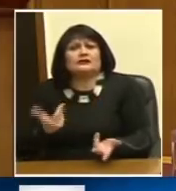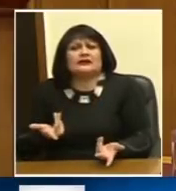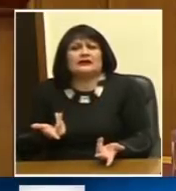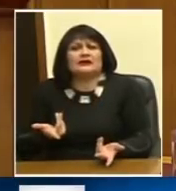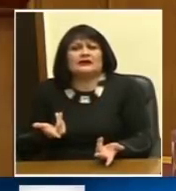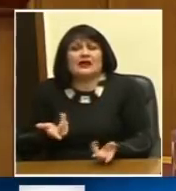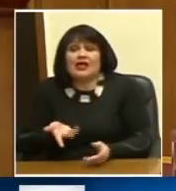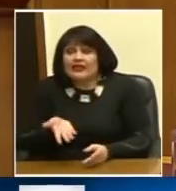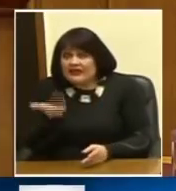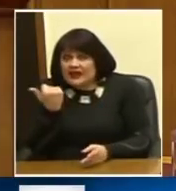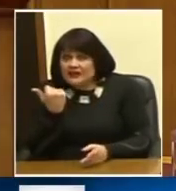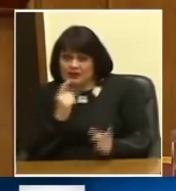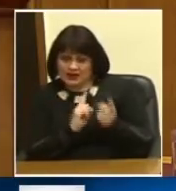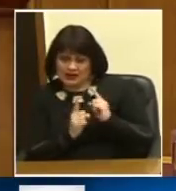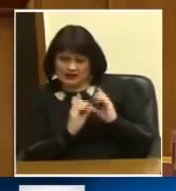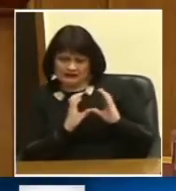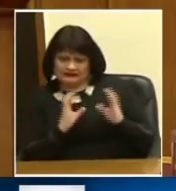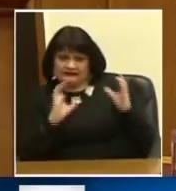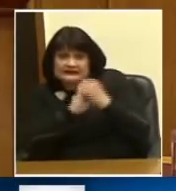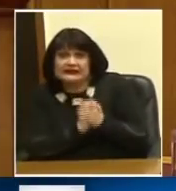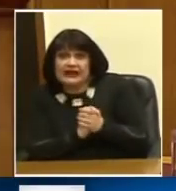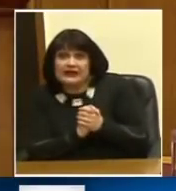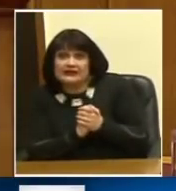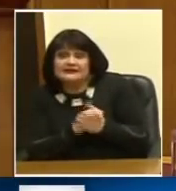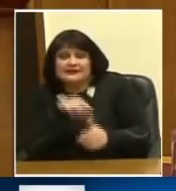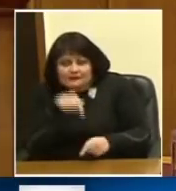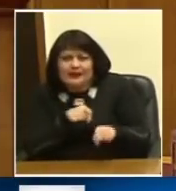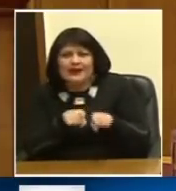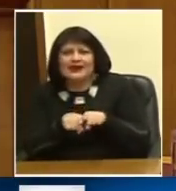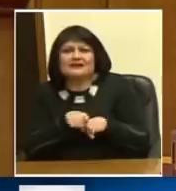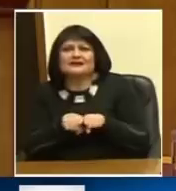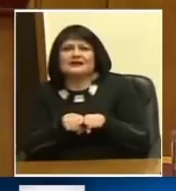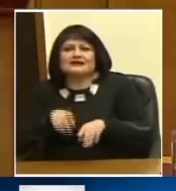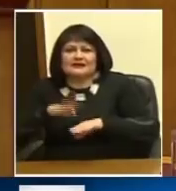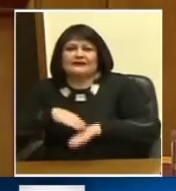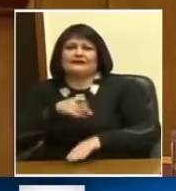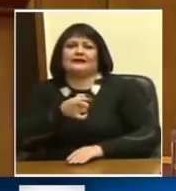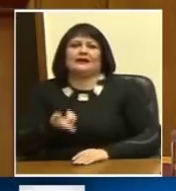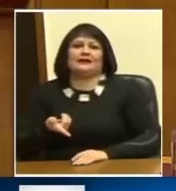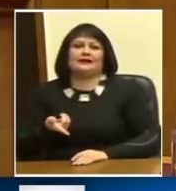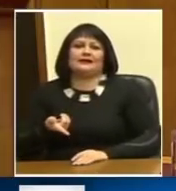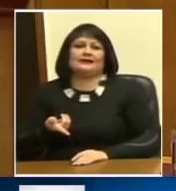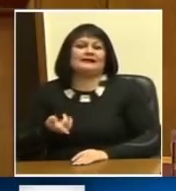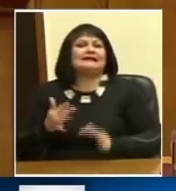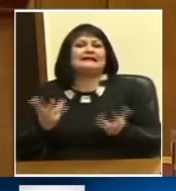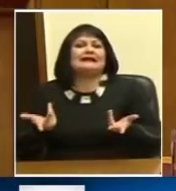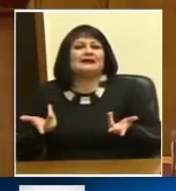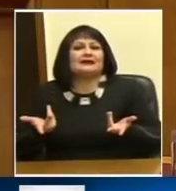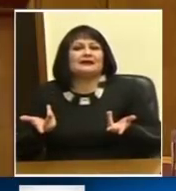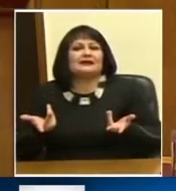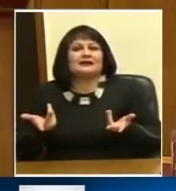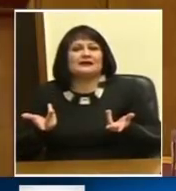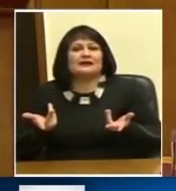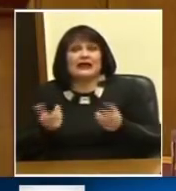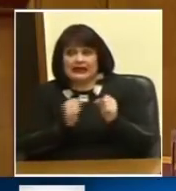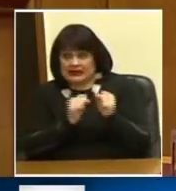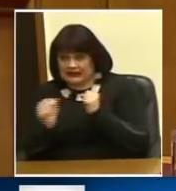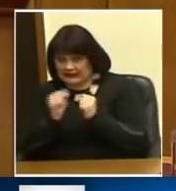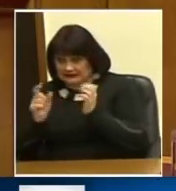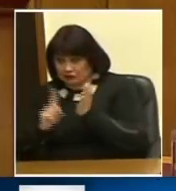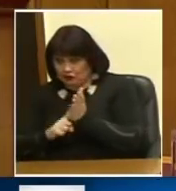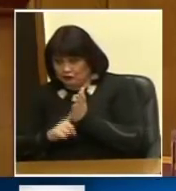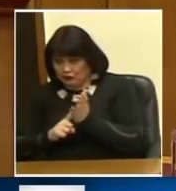απουσία συνένεσης έχει να κάνει ακριβώς με αυτό. Έχει να κάνει με το γεγονός ότι στην κρίση νομιμοποίησης